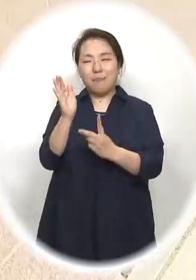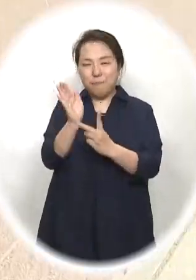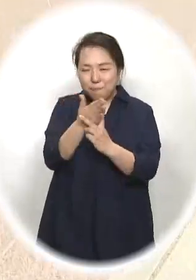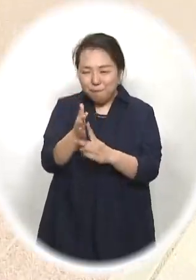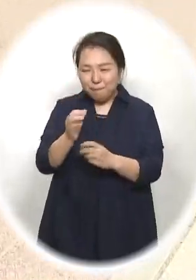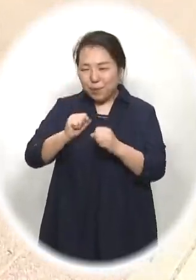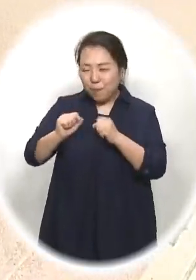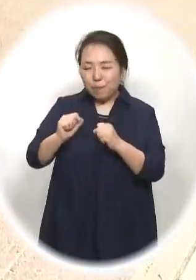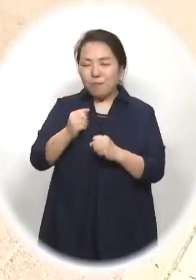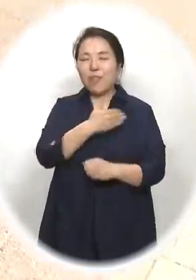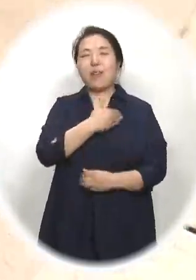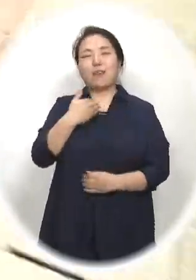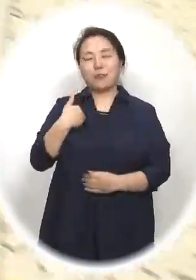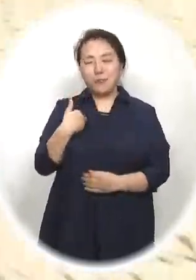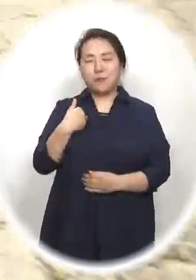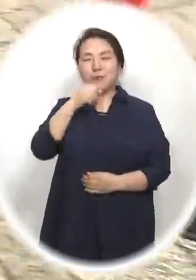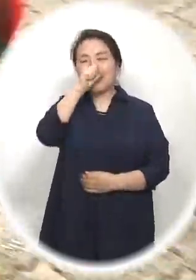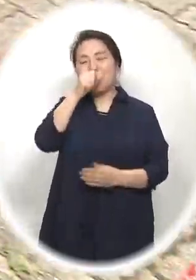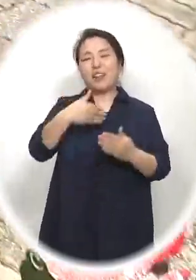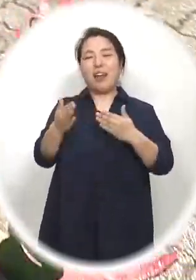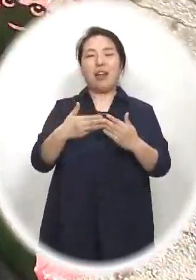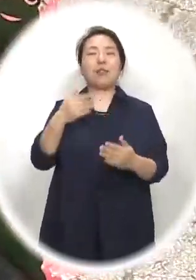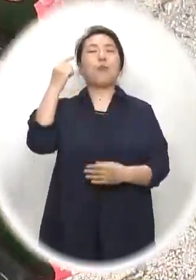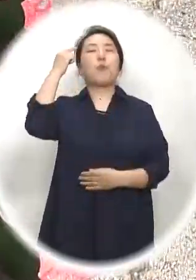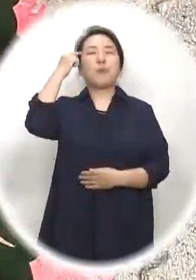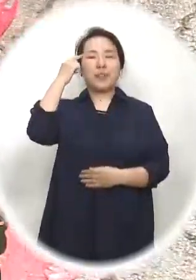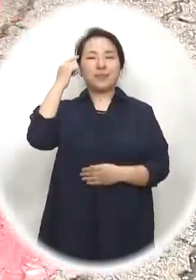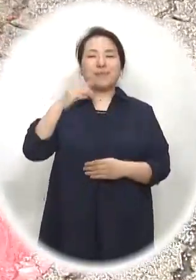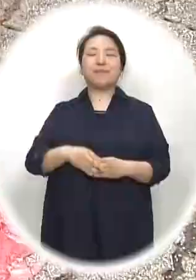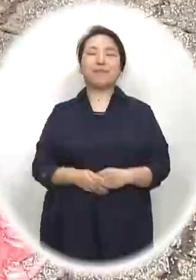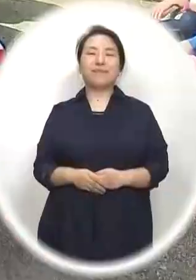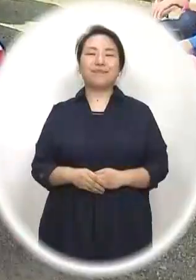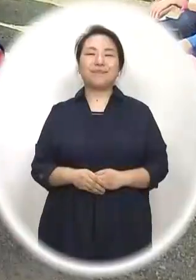る貴重な機会になっていると思います。